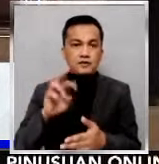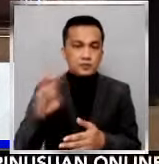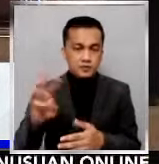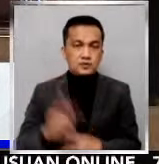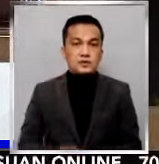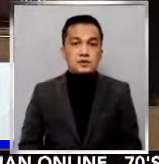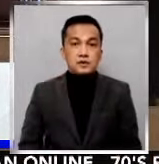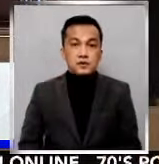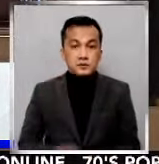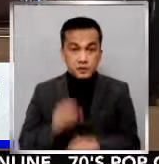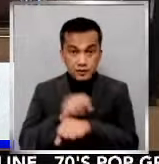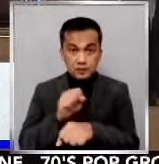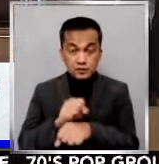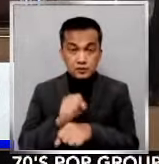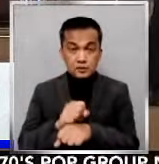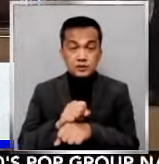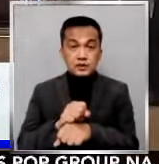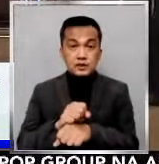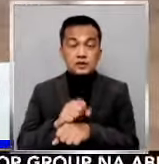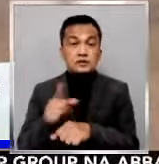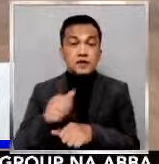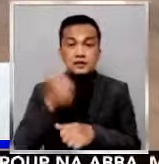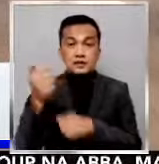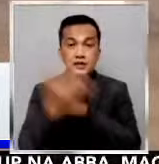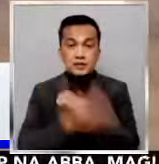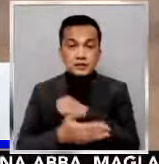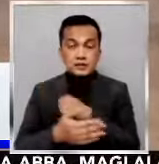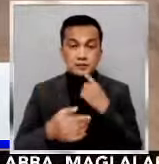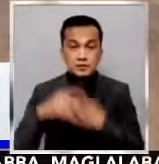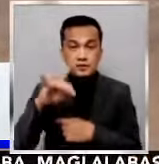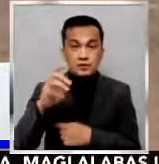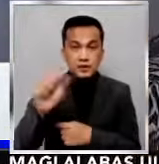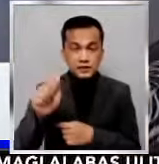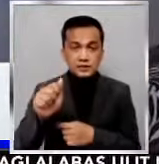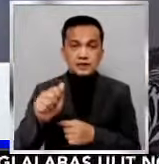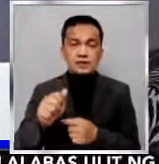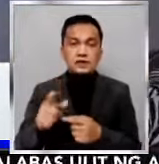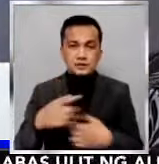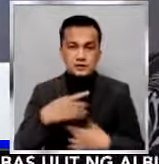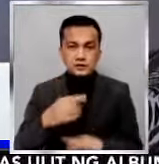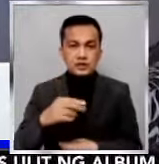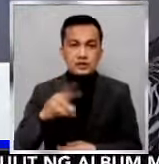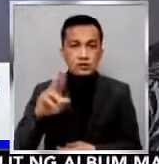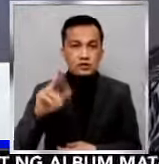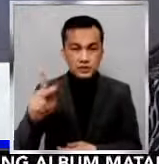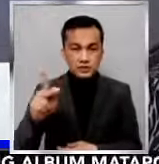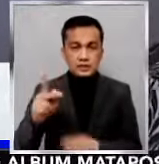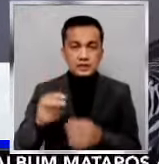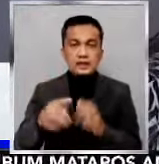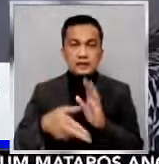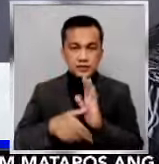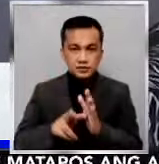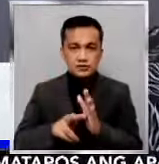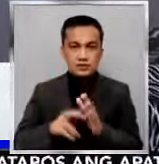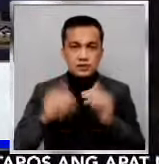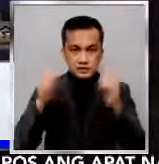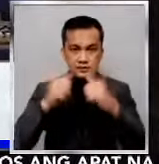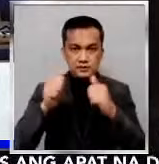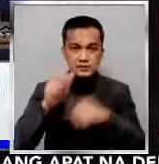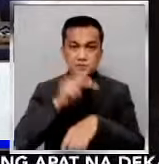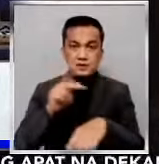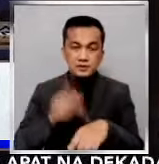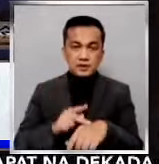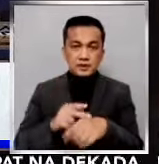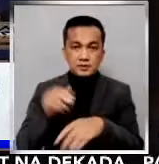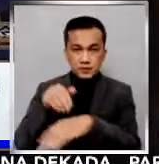ng POEA, interesado ang UK na i-renew ang bilateral agreement sa Pilipinas para magpadala ng mga Pinoy